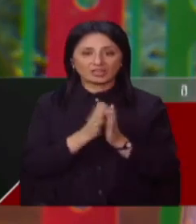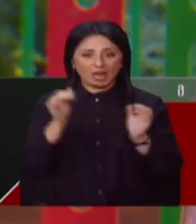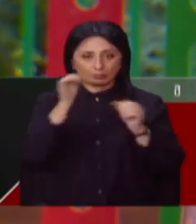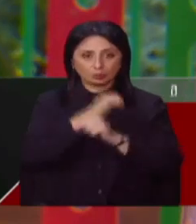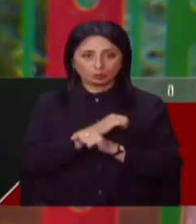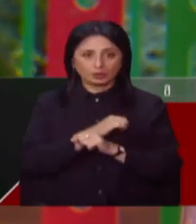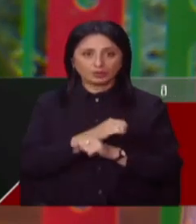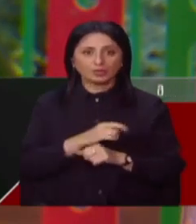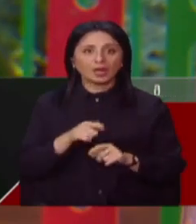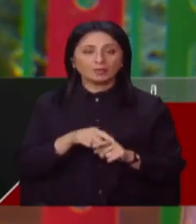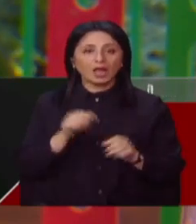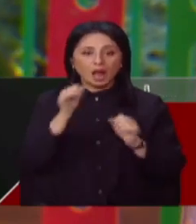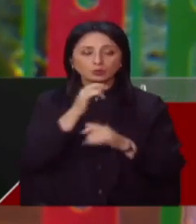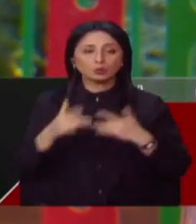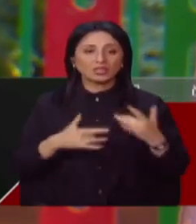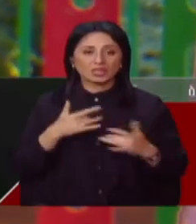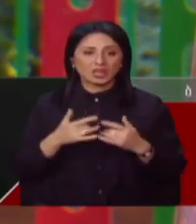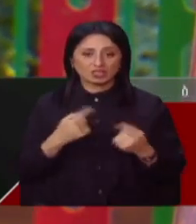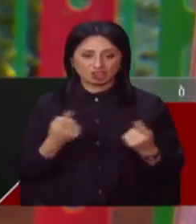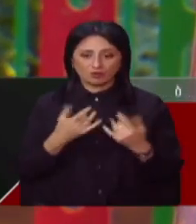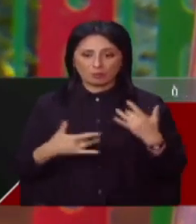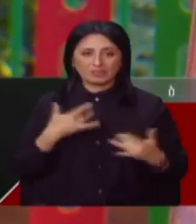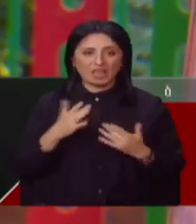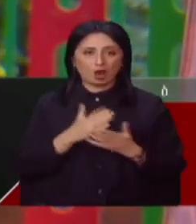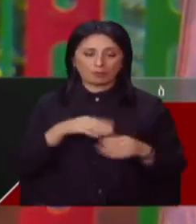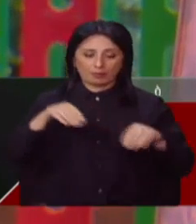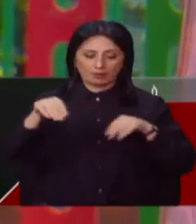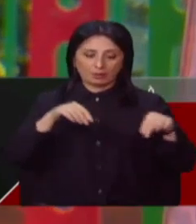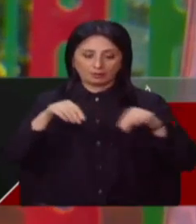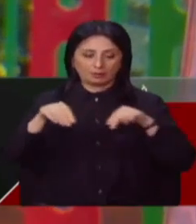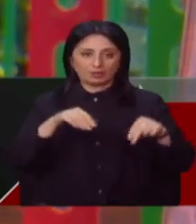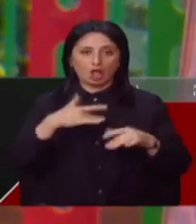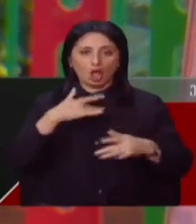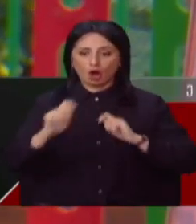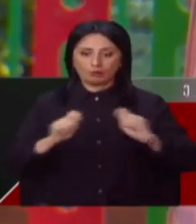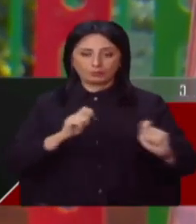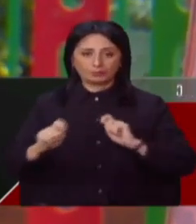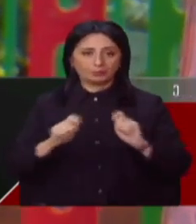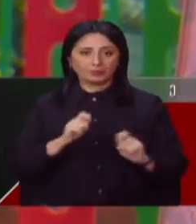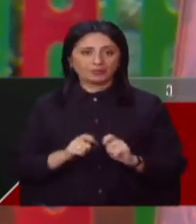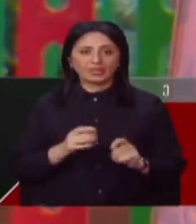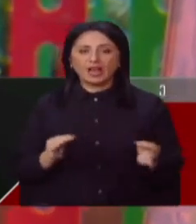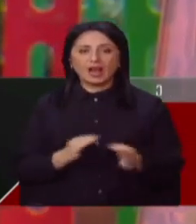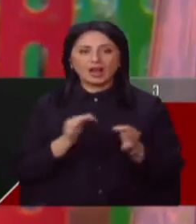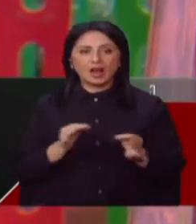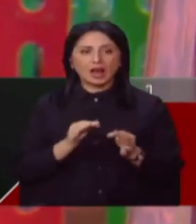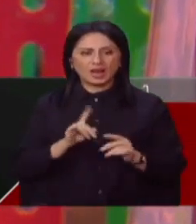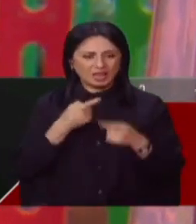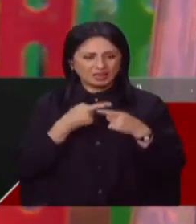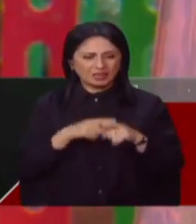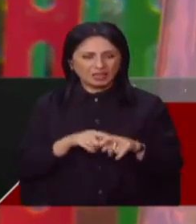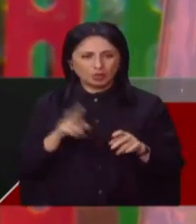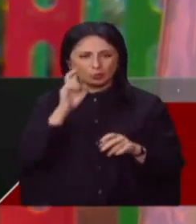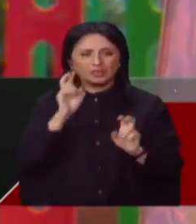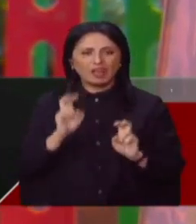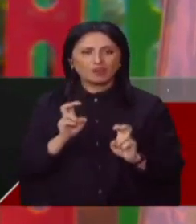აბსურდი, ხო? და ჩვეულებრივ აბსურდის თეატრია და ჩვეულებრივ მსახიობები არიან, რომელსაც კონკრეტული როლები აქვს მინიჭებული, ხო? არანაირი რა ტექნიკურ